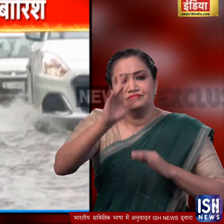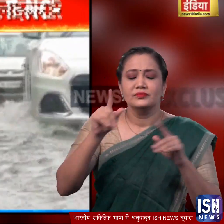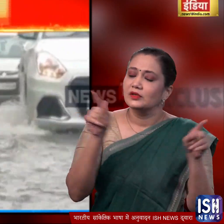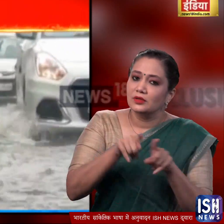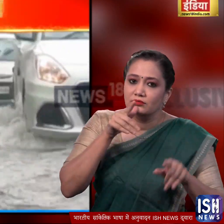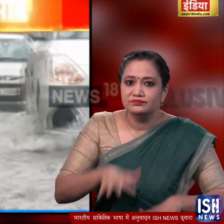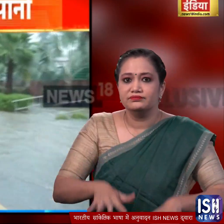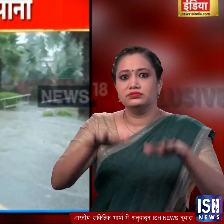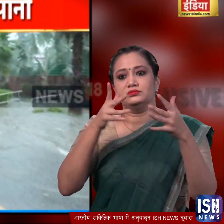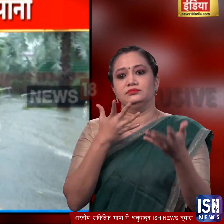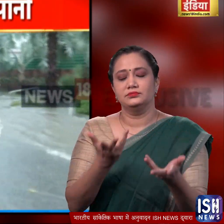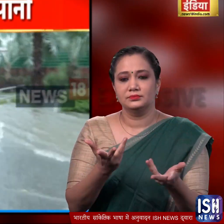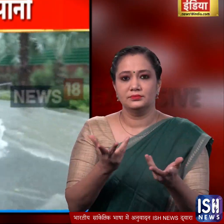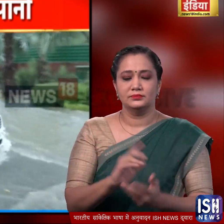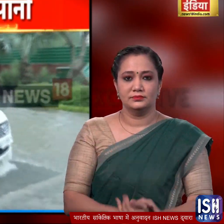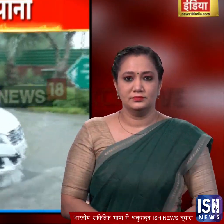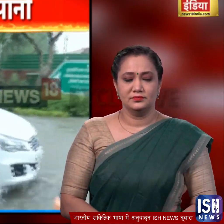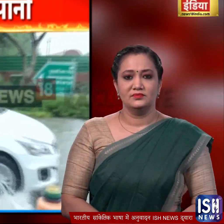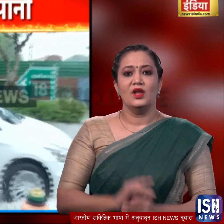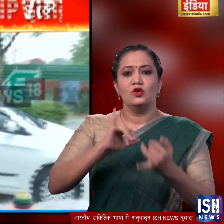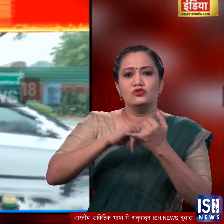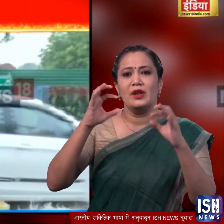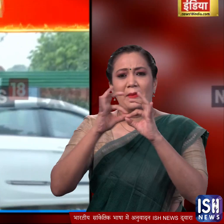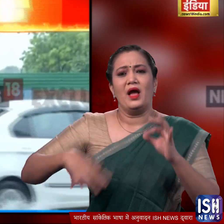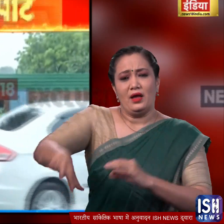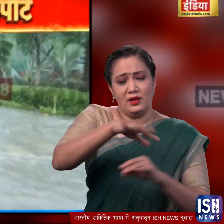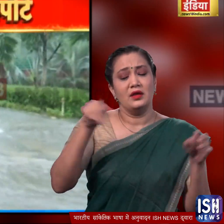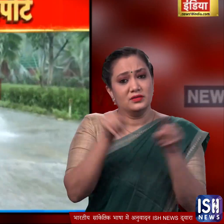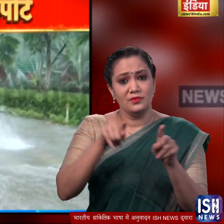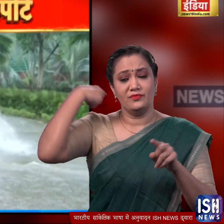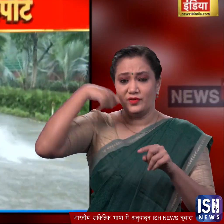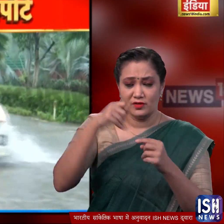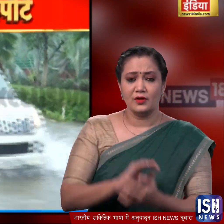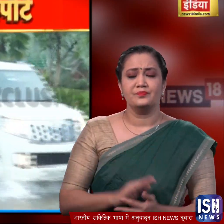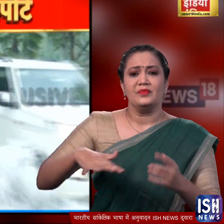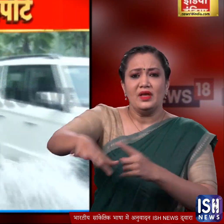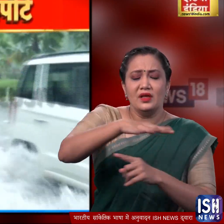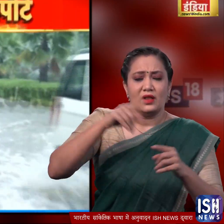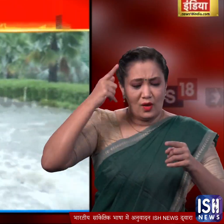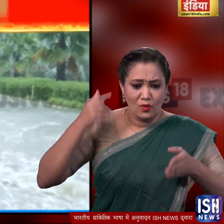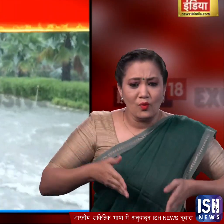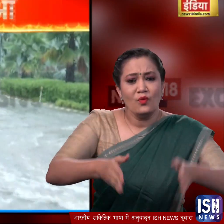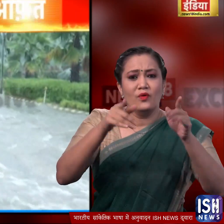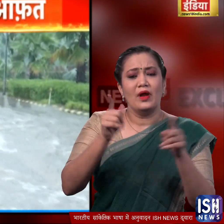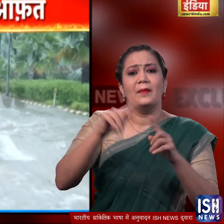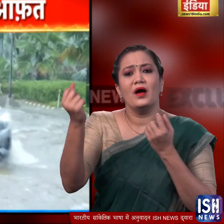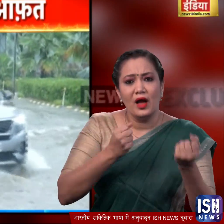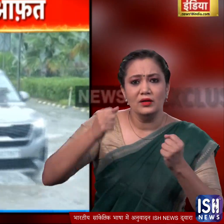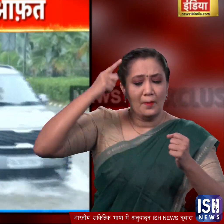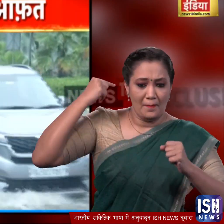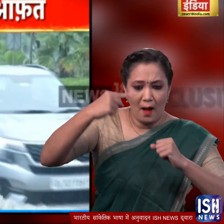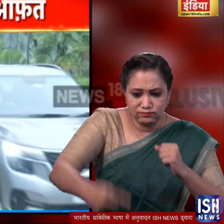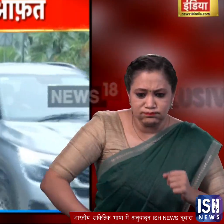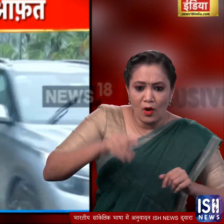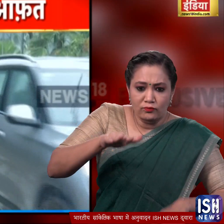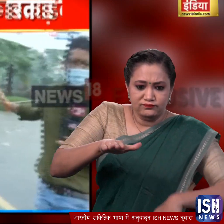पानी से भरी सड़कों से हुआ। सुनहरी बाग इलाके से जो तस्वीर सामने आई, उसमें इलाके की एक सड़क से गुजरने वाली कारों के पहिए पानी में